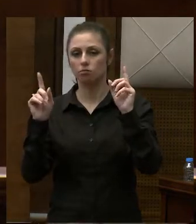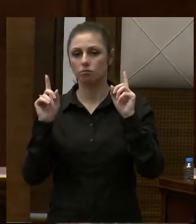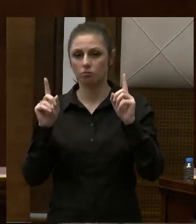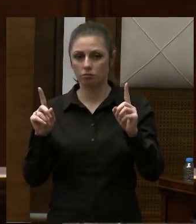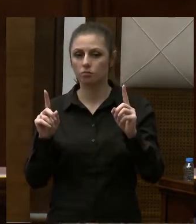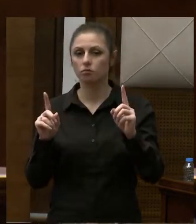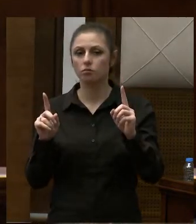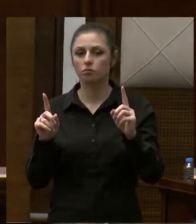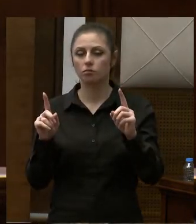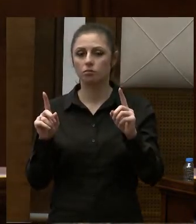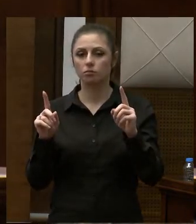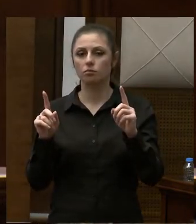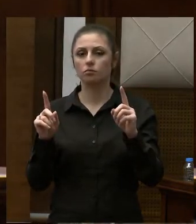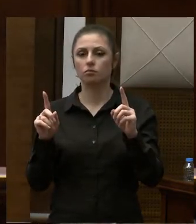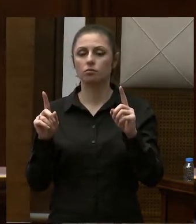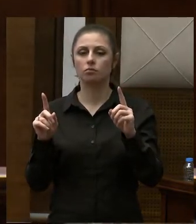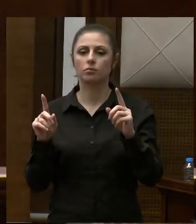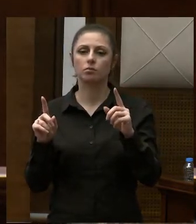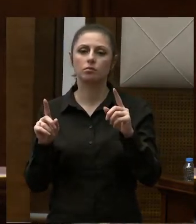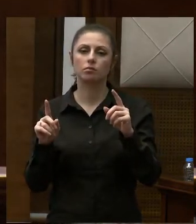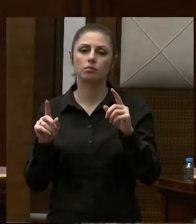tane muhtemelen de Mercedes marka olacak.